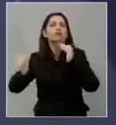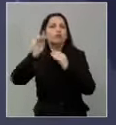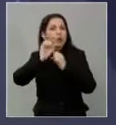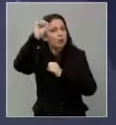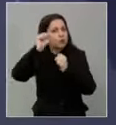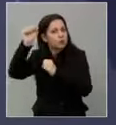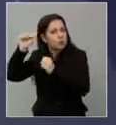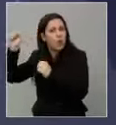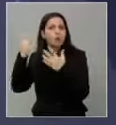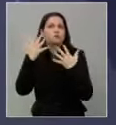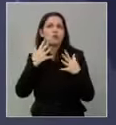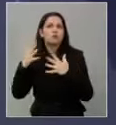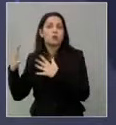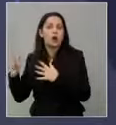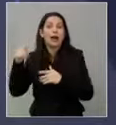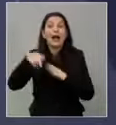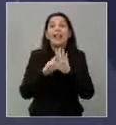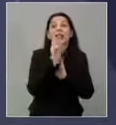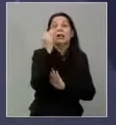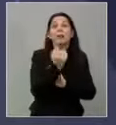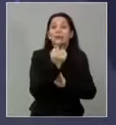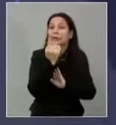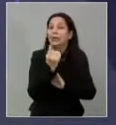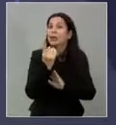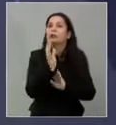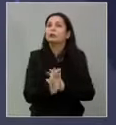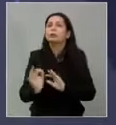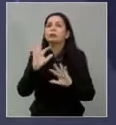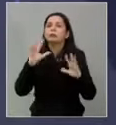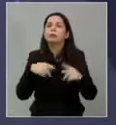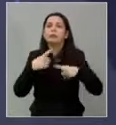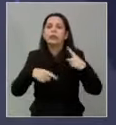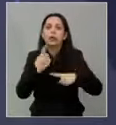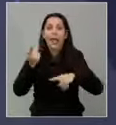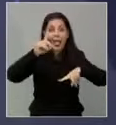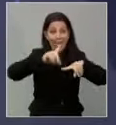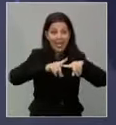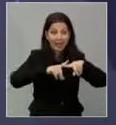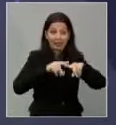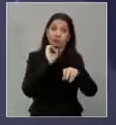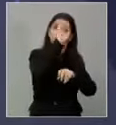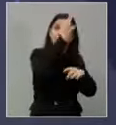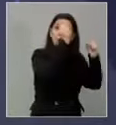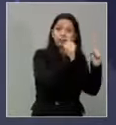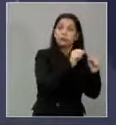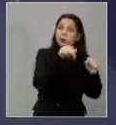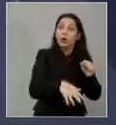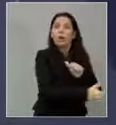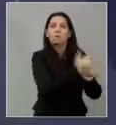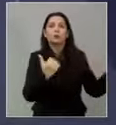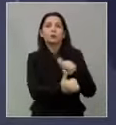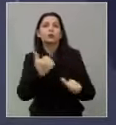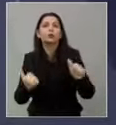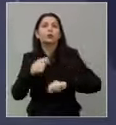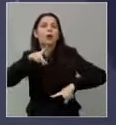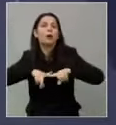με το 15% αυτών να είναι Έλληνες του εξωτερικού που γύρισαν στην πατρίδα τους για να δουλέψουν εδώ, σε